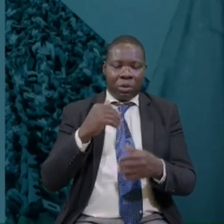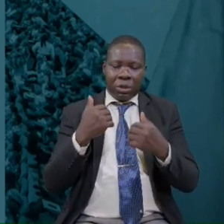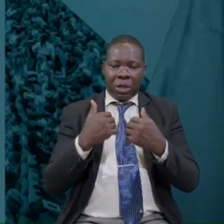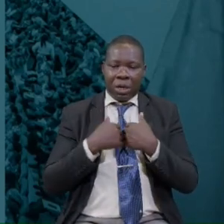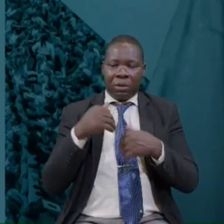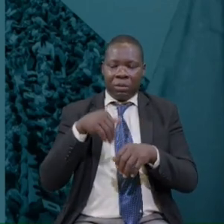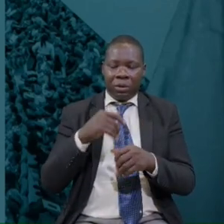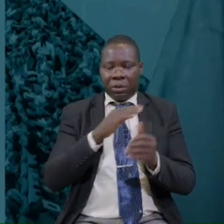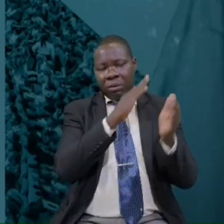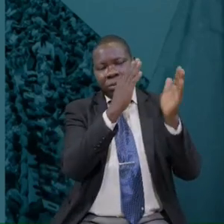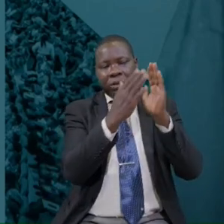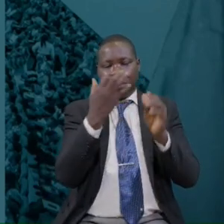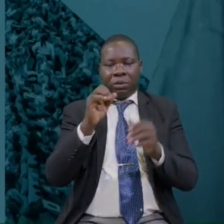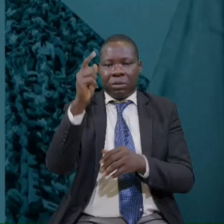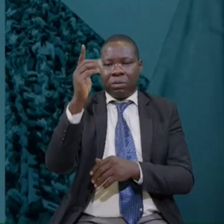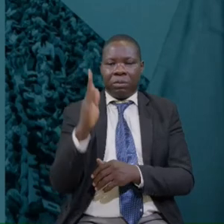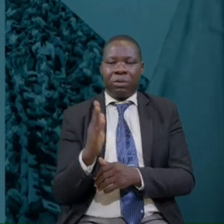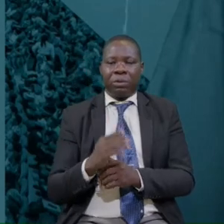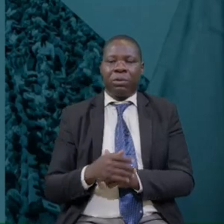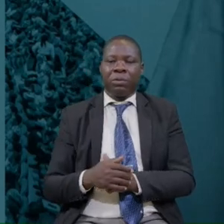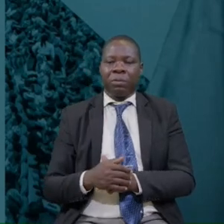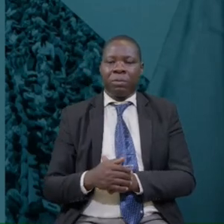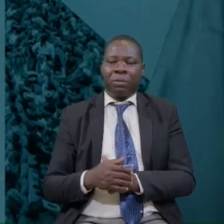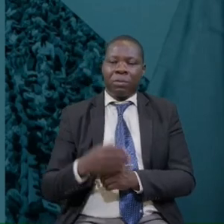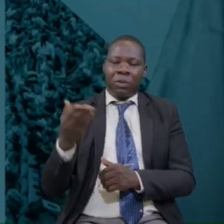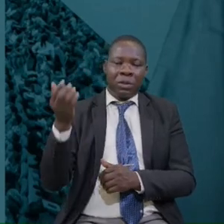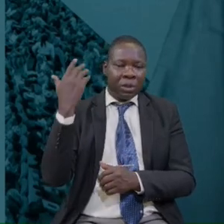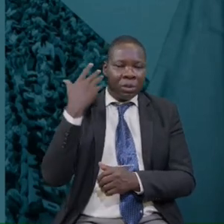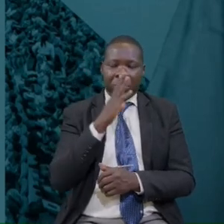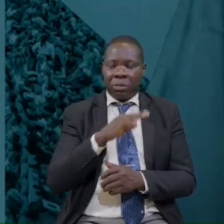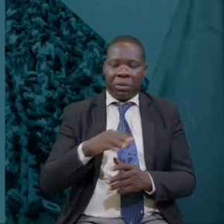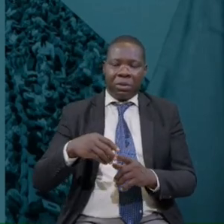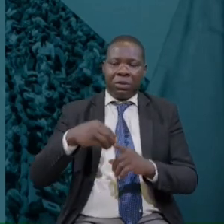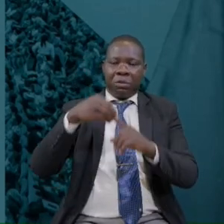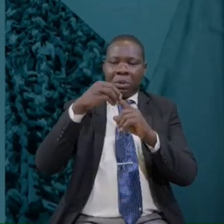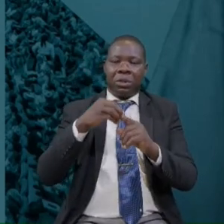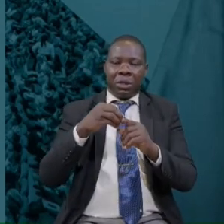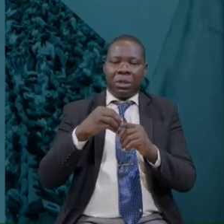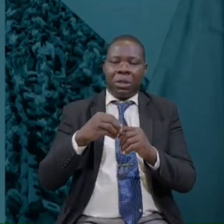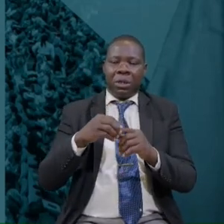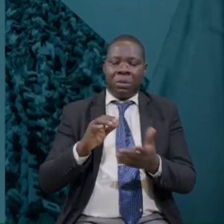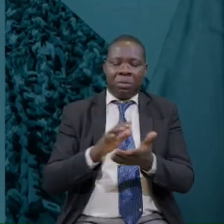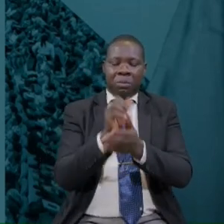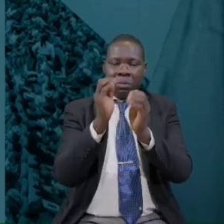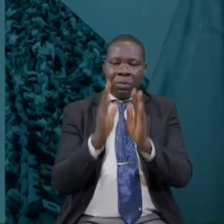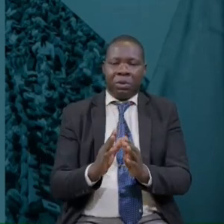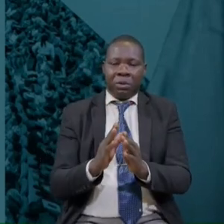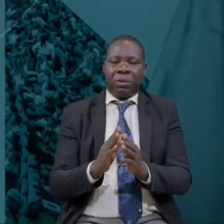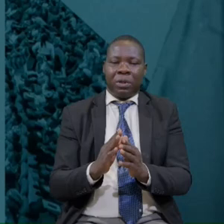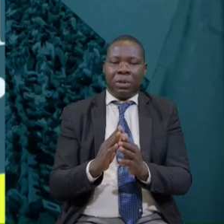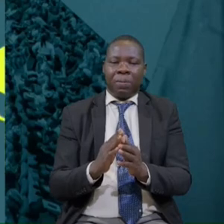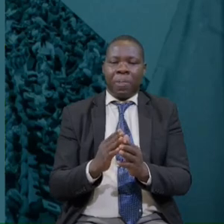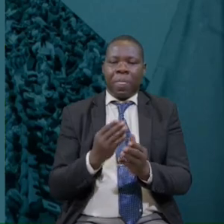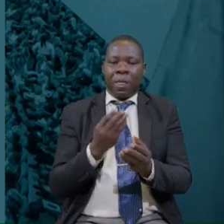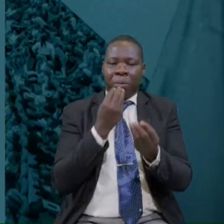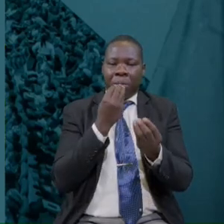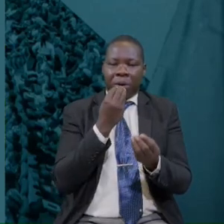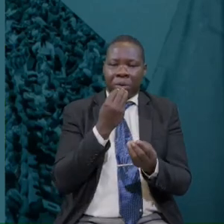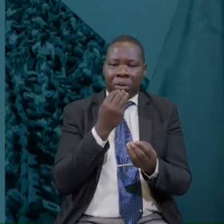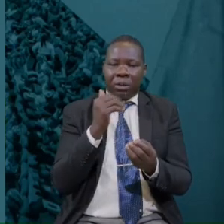à passer en présence de Dieu. Il y aura un banquet spécial pour les